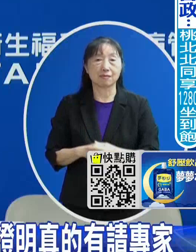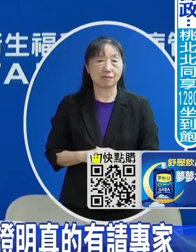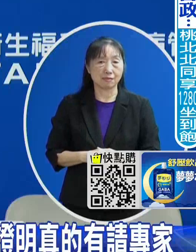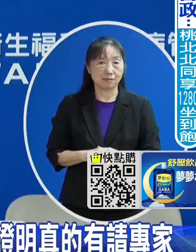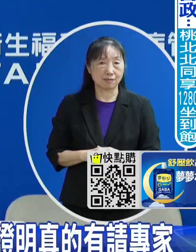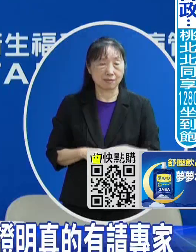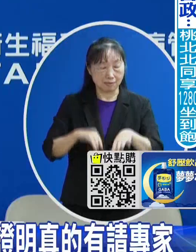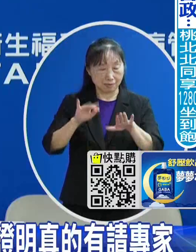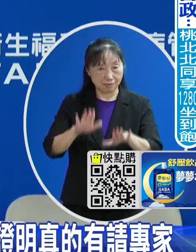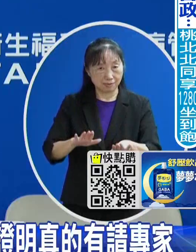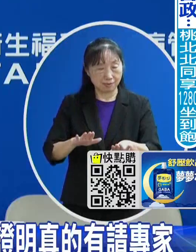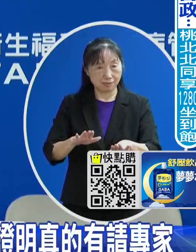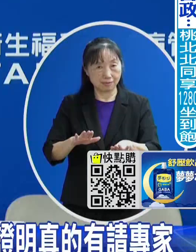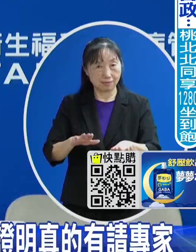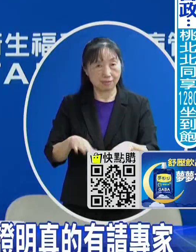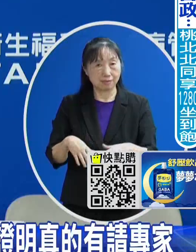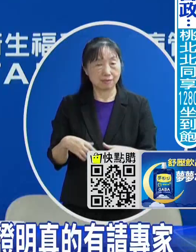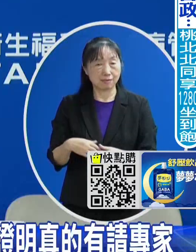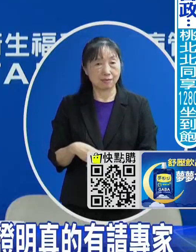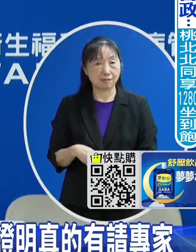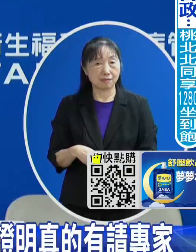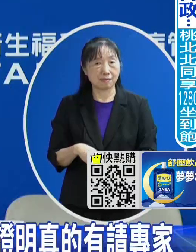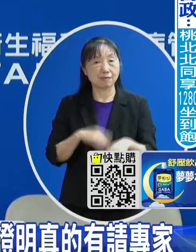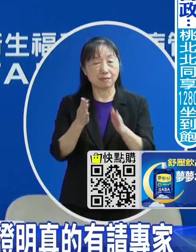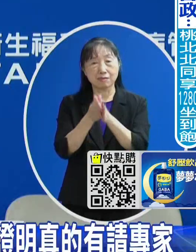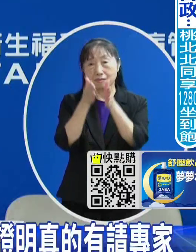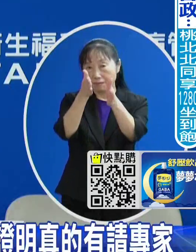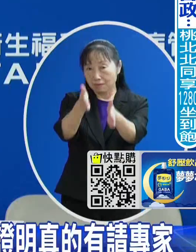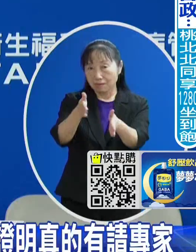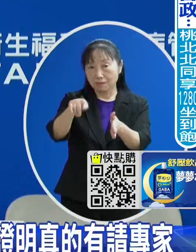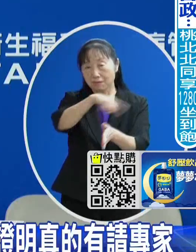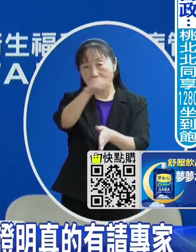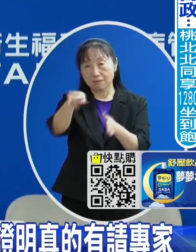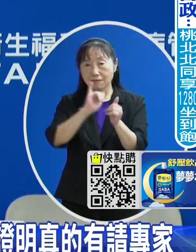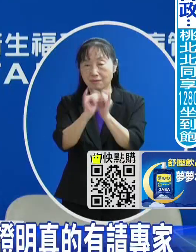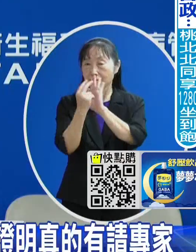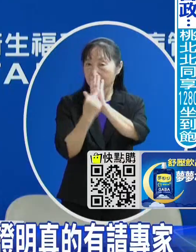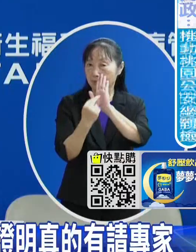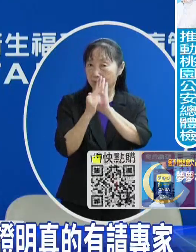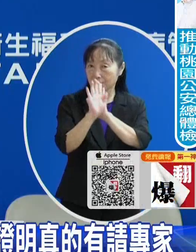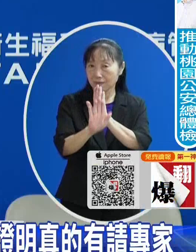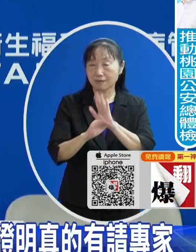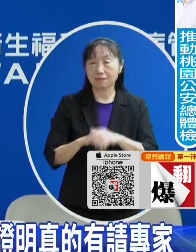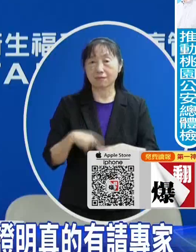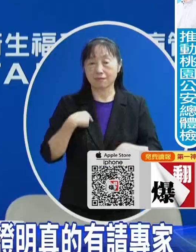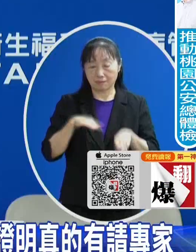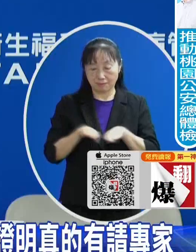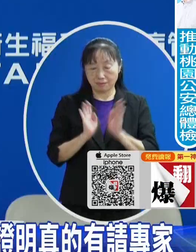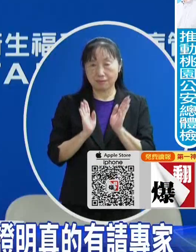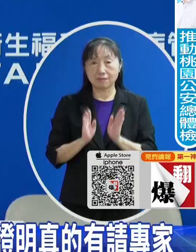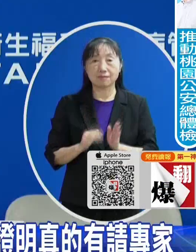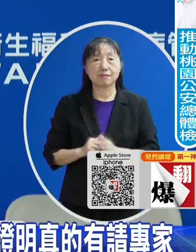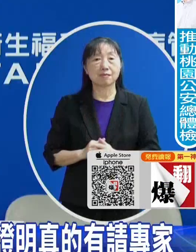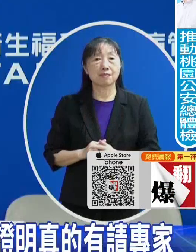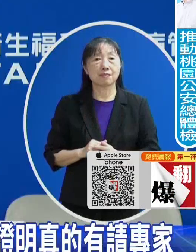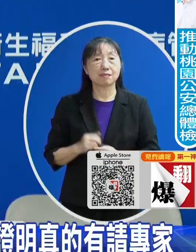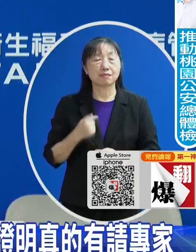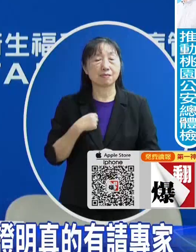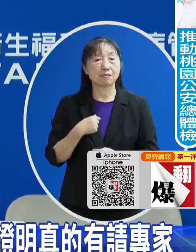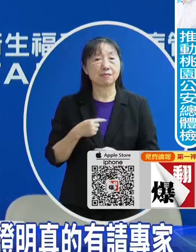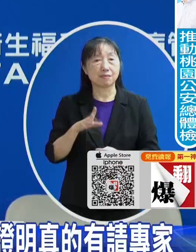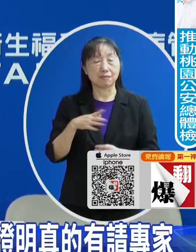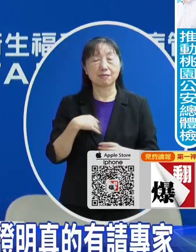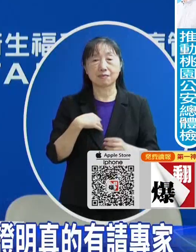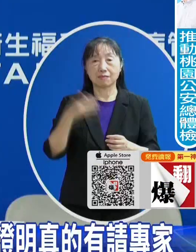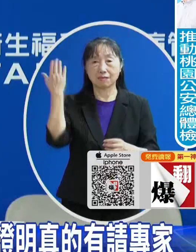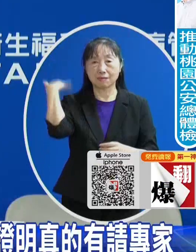次事实上也一直在跟对外界说明，那我们一开始其实就有对